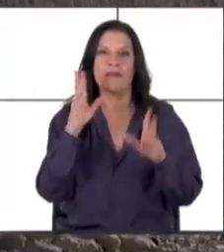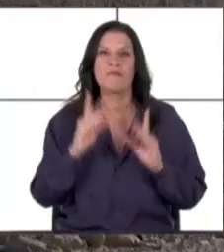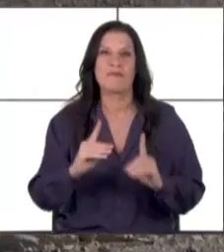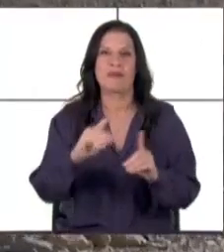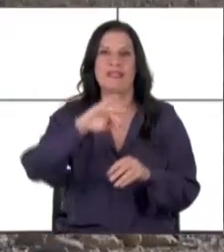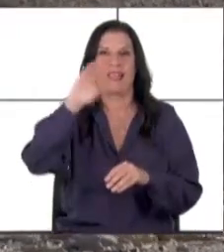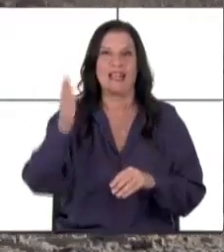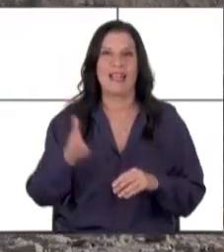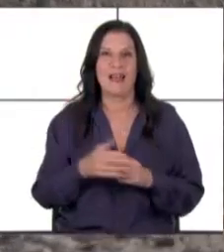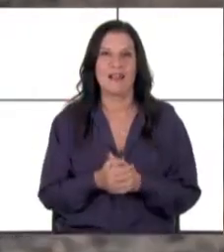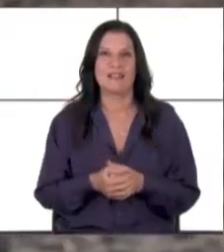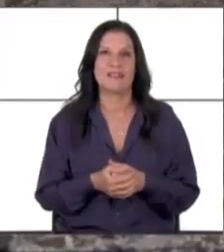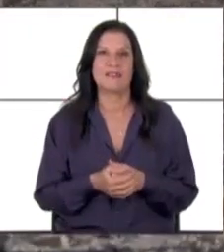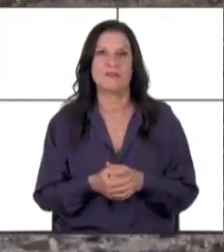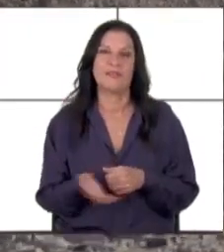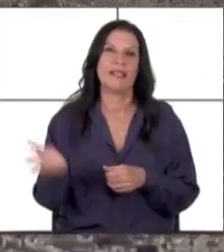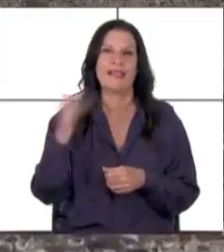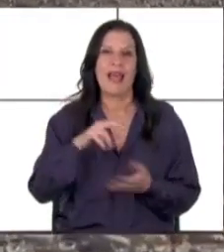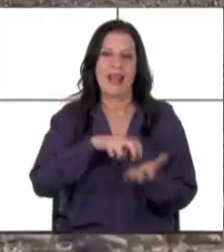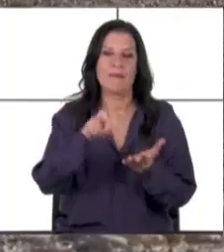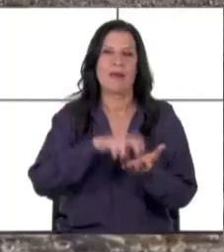יאללה, ברגל כבר נקפר.